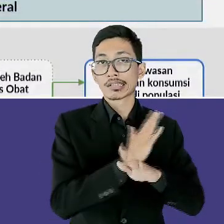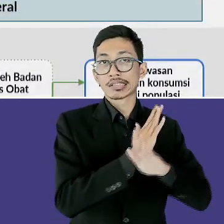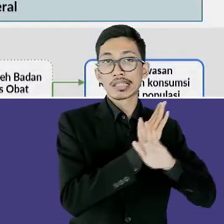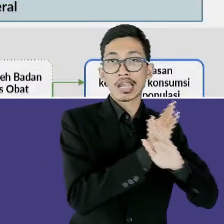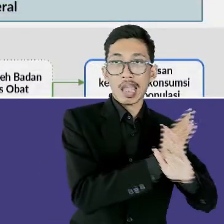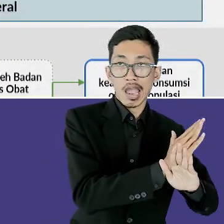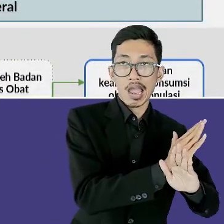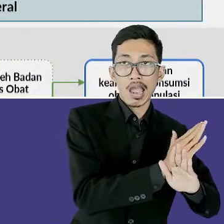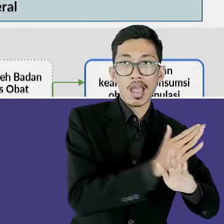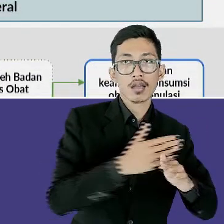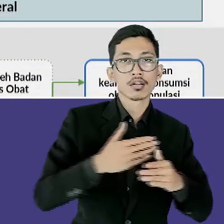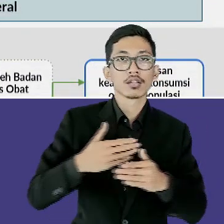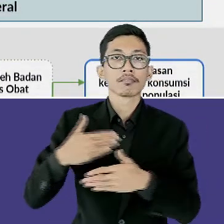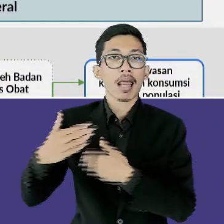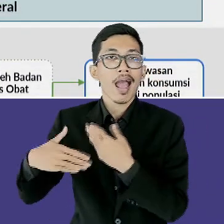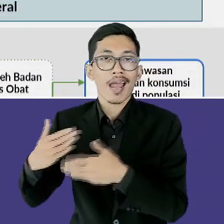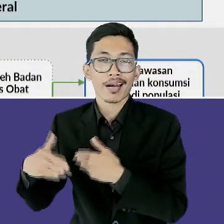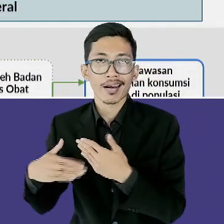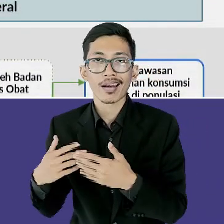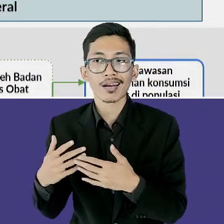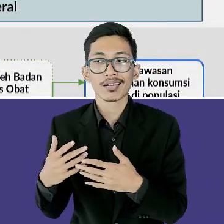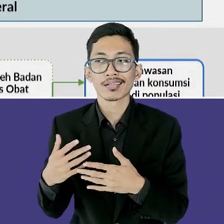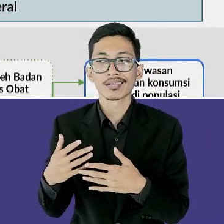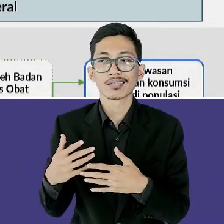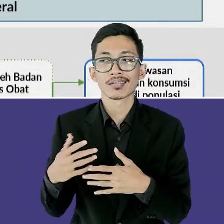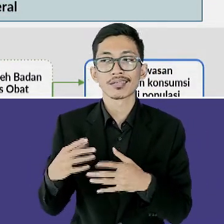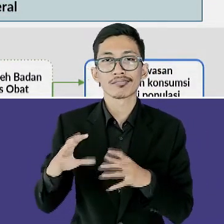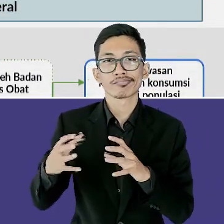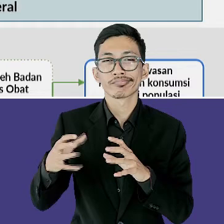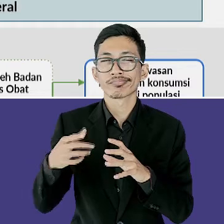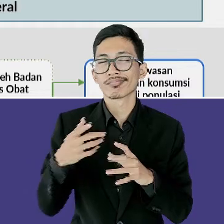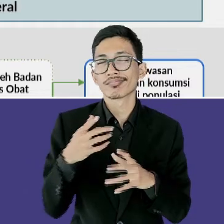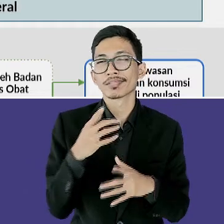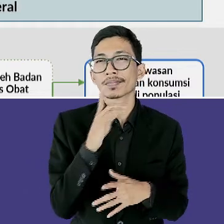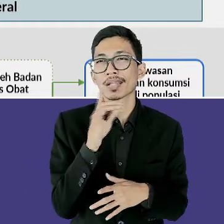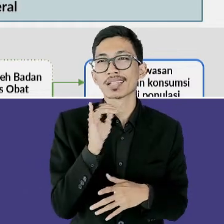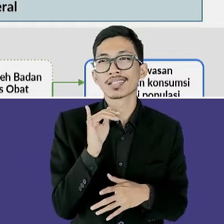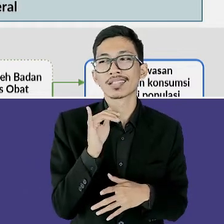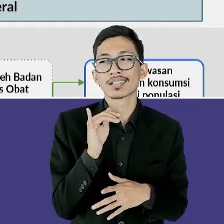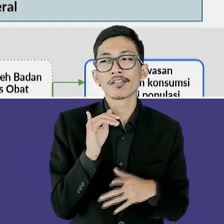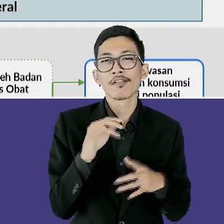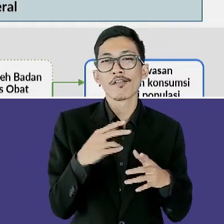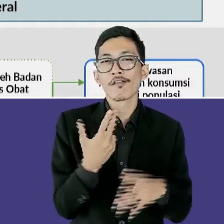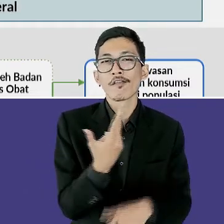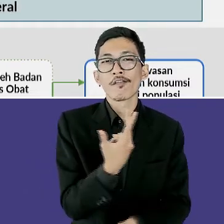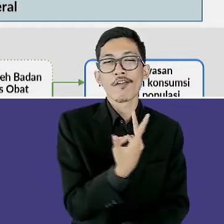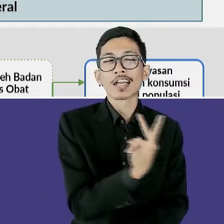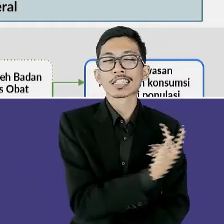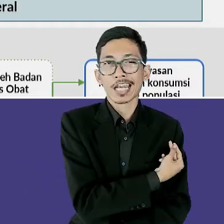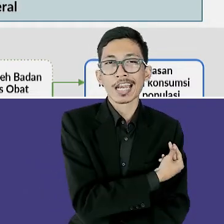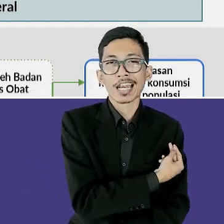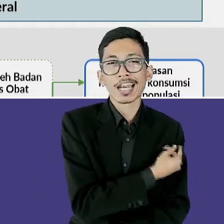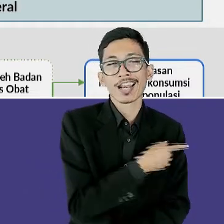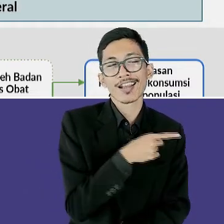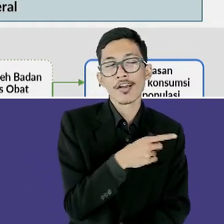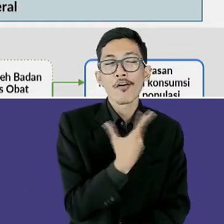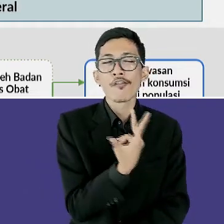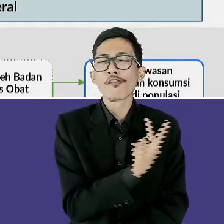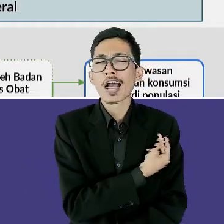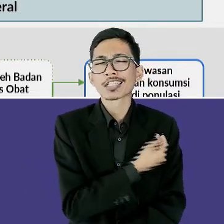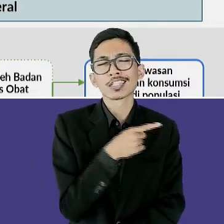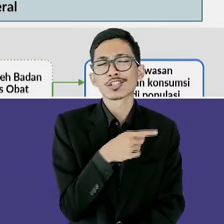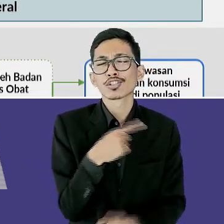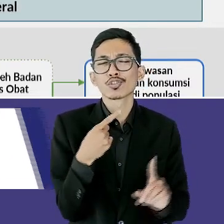satu produk yang mampu mencegah dan mengurangi dampak infeksi COVID-19 adalah vaksin. Vaksin